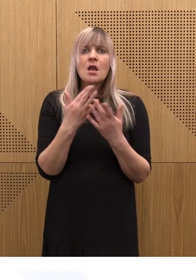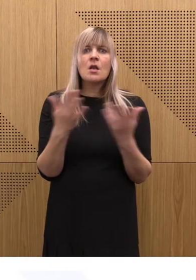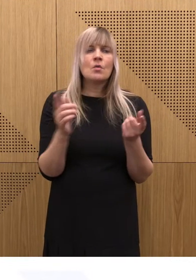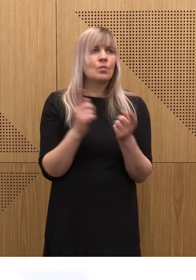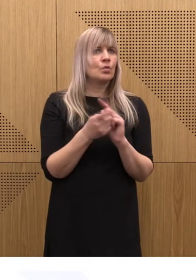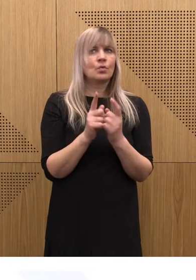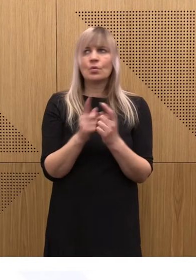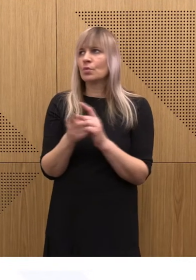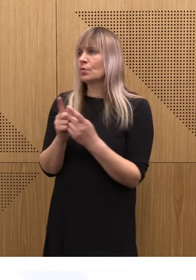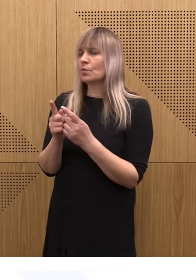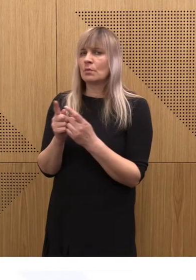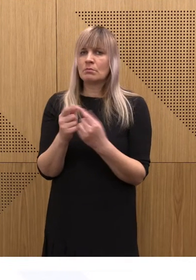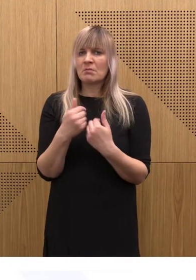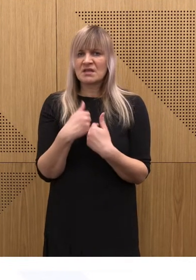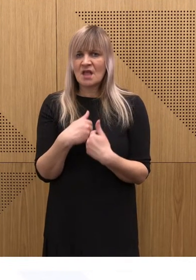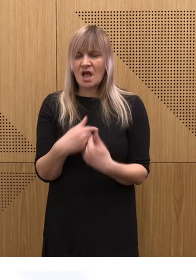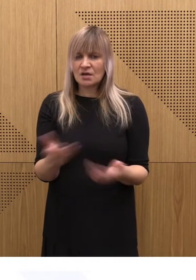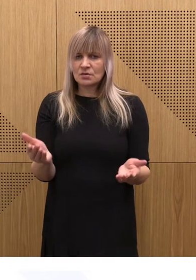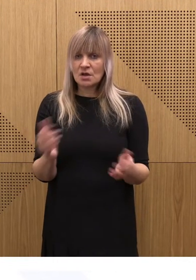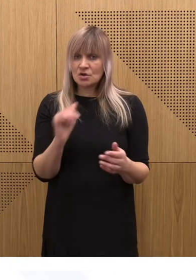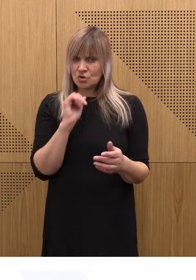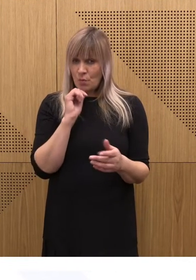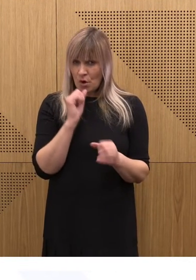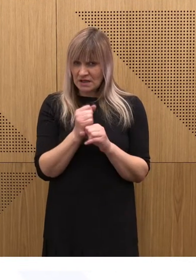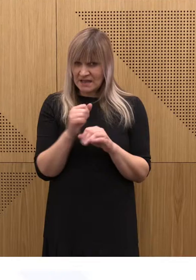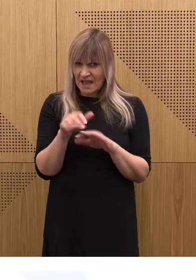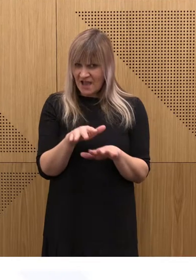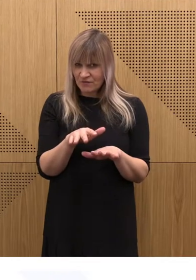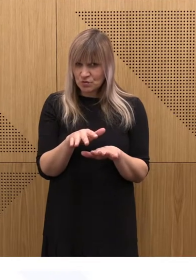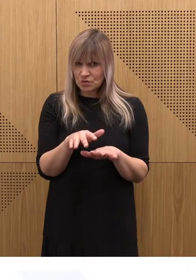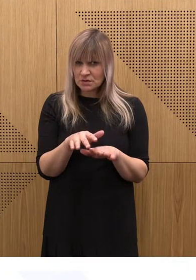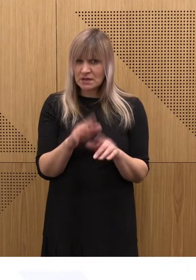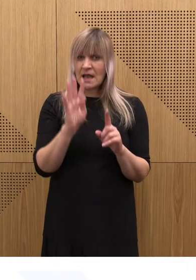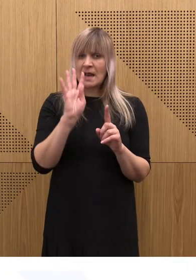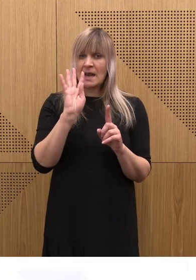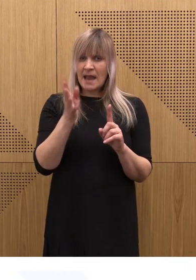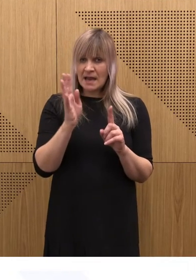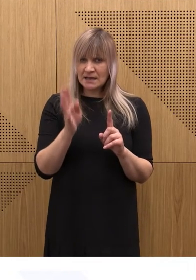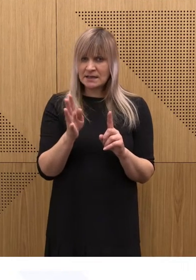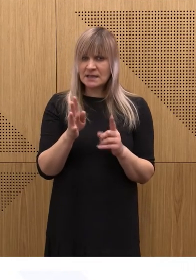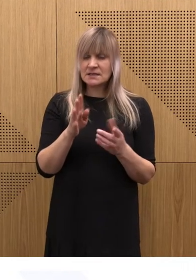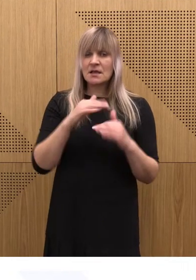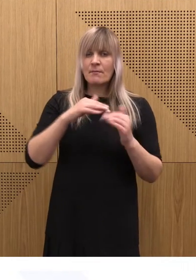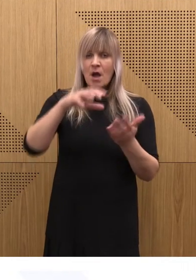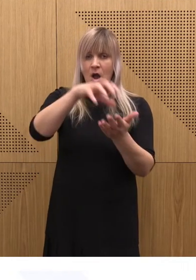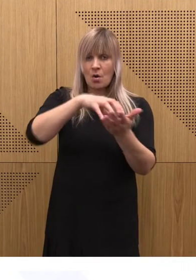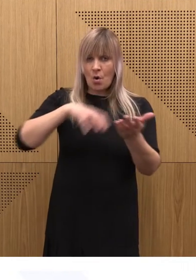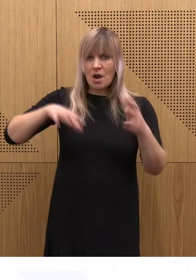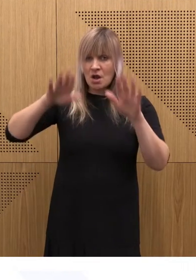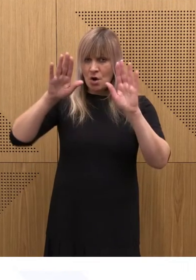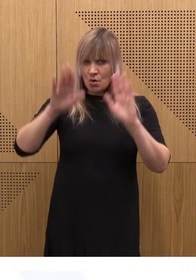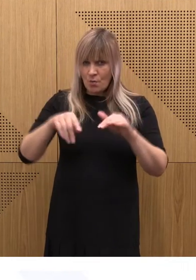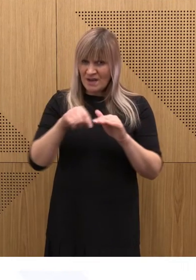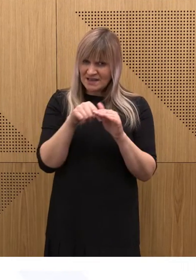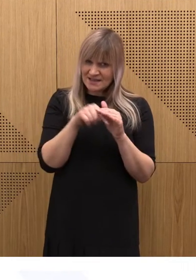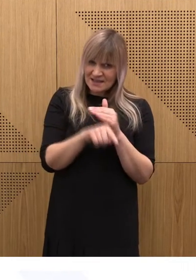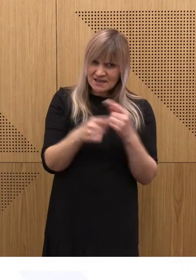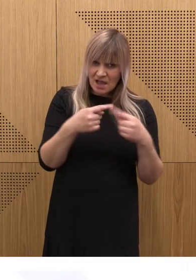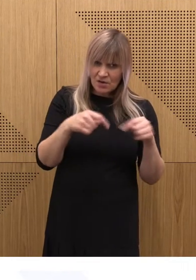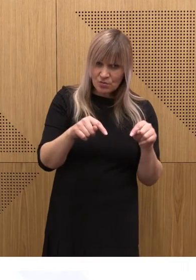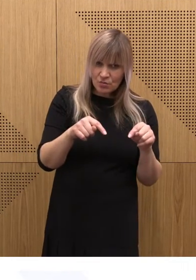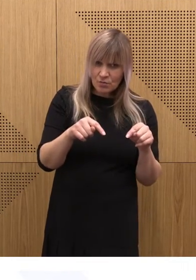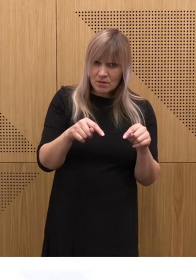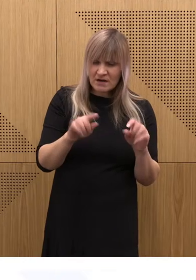see pidevalt muutub, et ma ei saanudki nüüd aru, kas sporditegevus 14. maakonnas on lubatud ka siseruumides